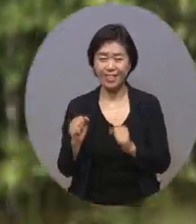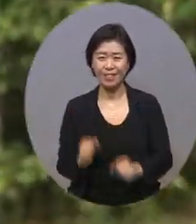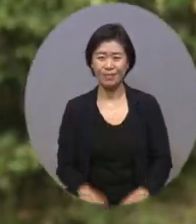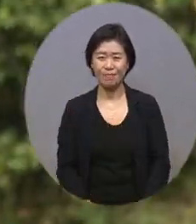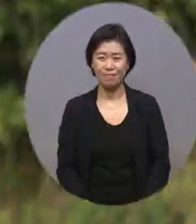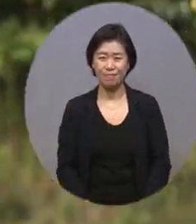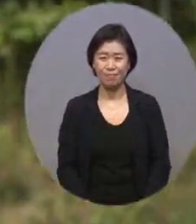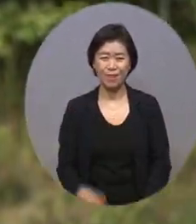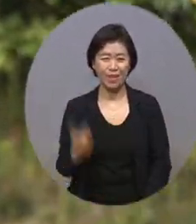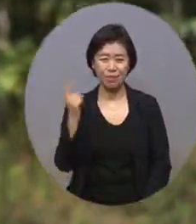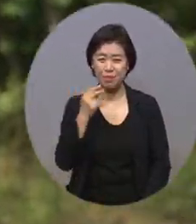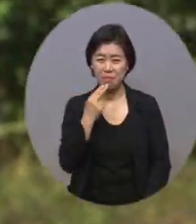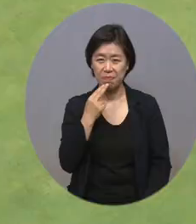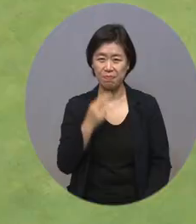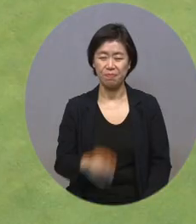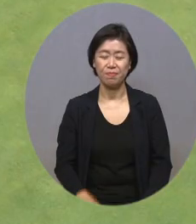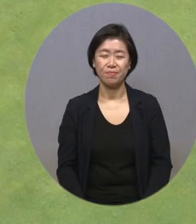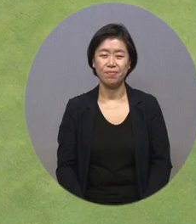만보.